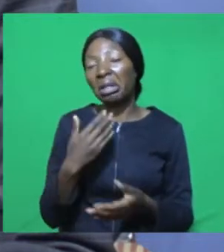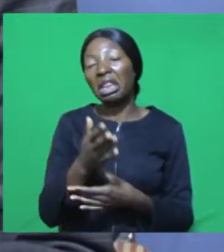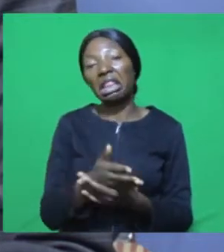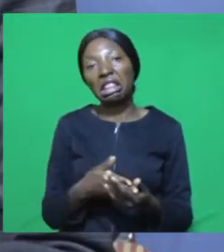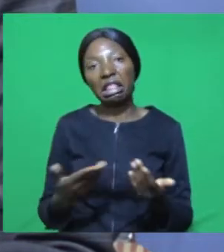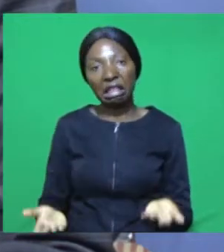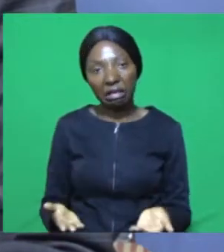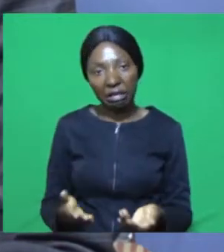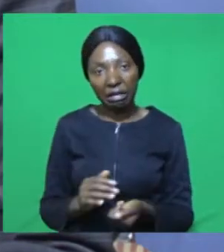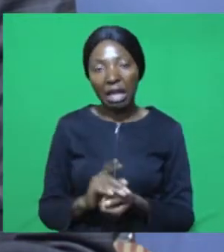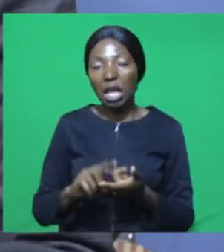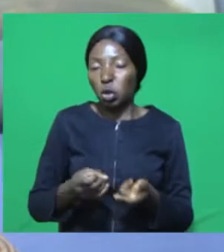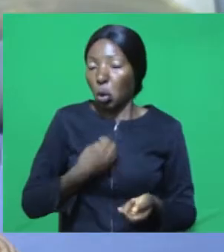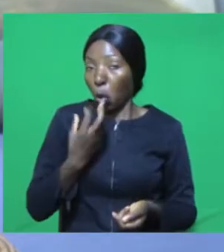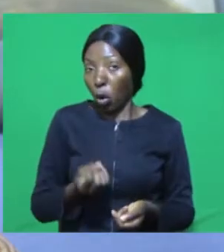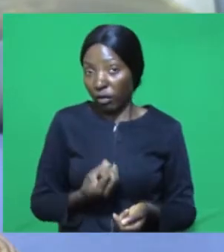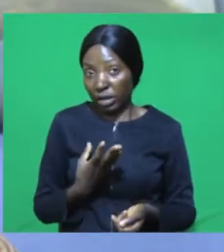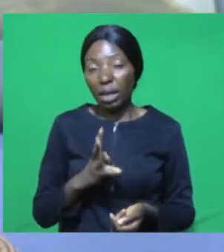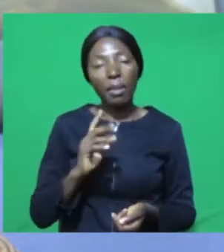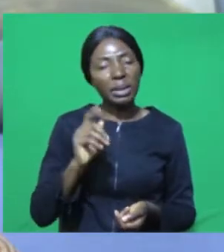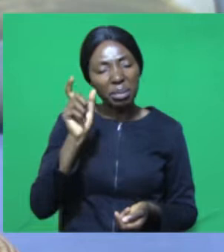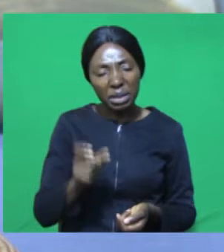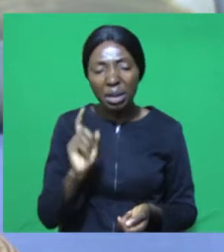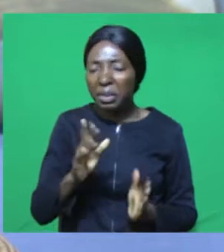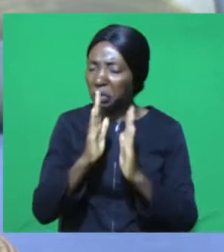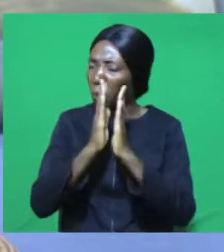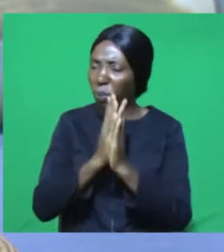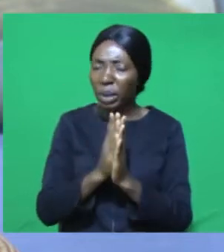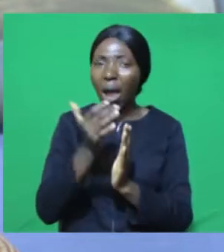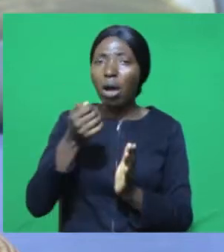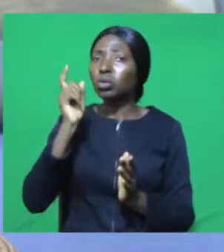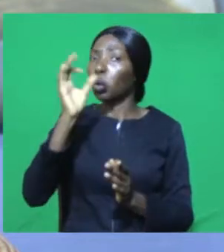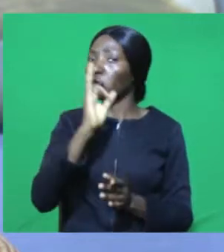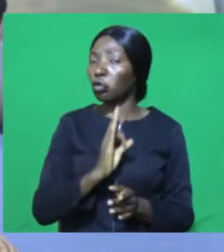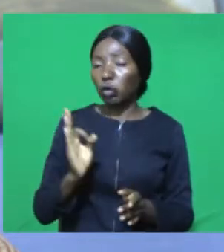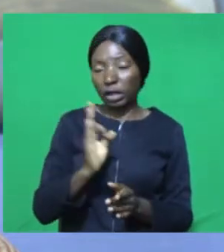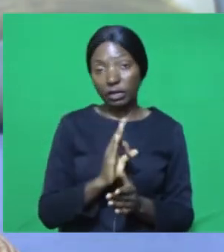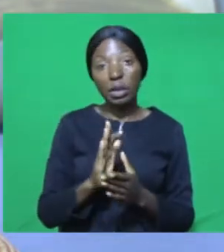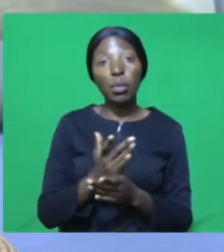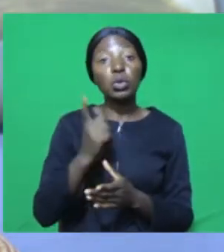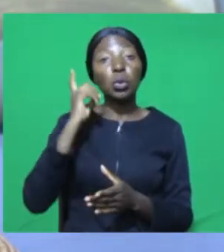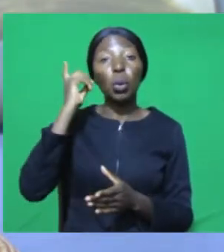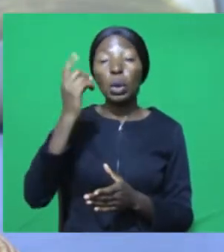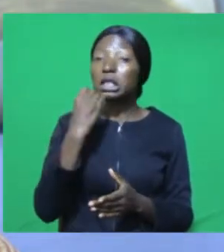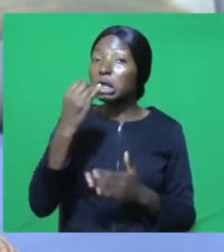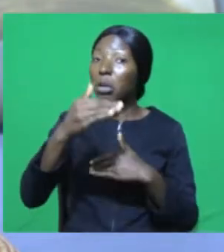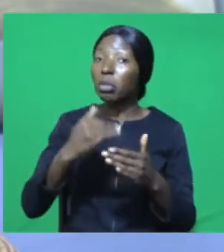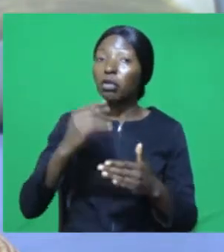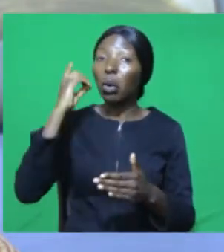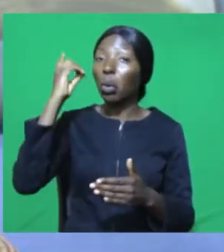kumuprisita. Unoreurura zvichida. Panze pekureurura direct kuna Jesu. Okay. Nekuti ndiye ari pamberi